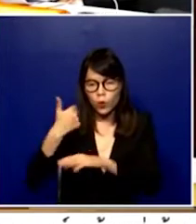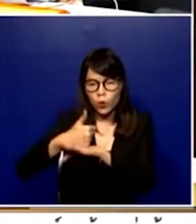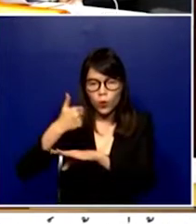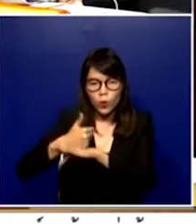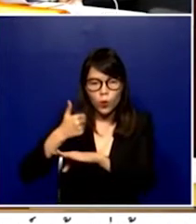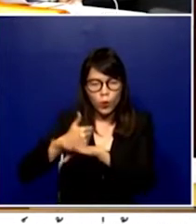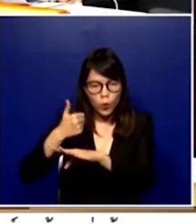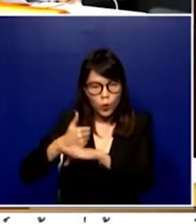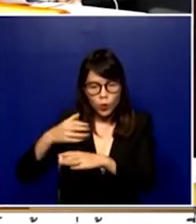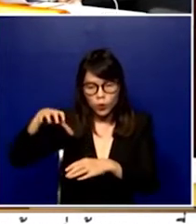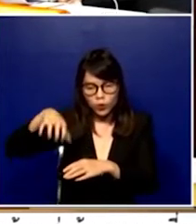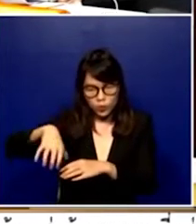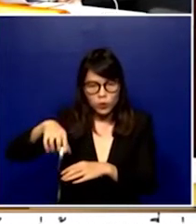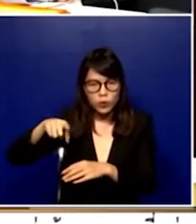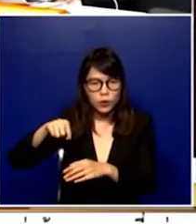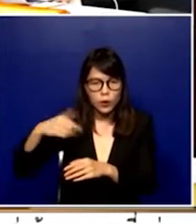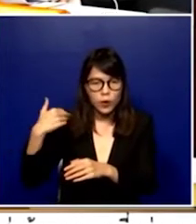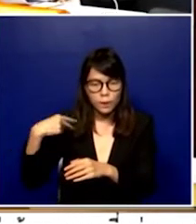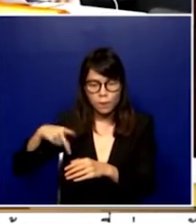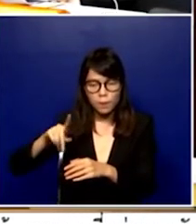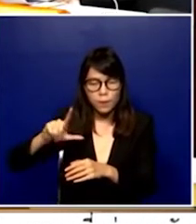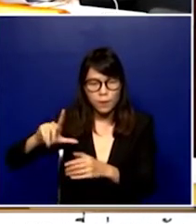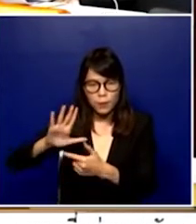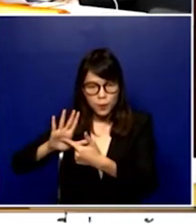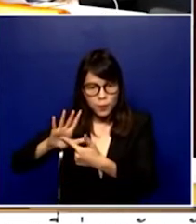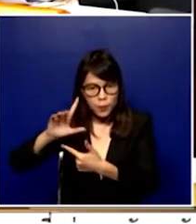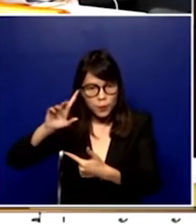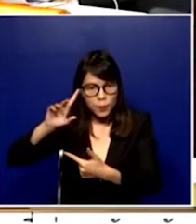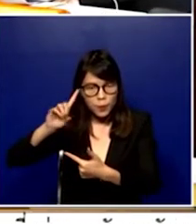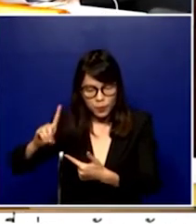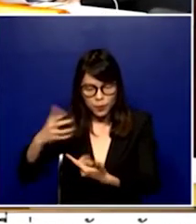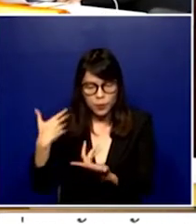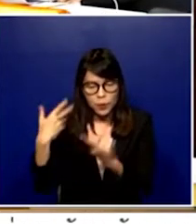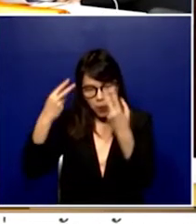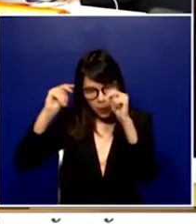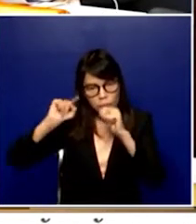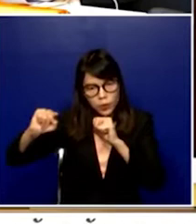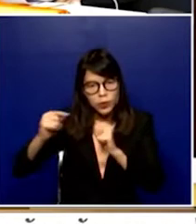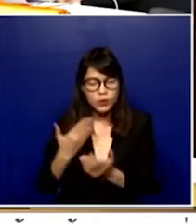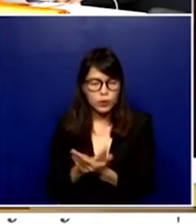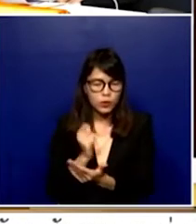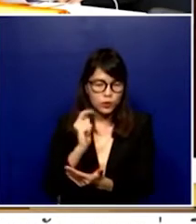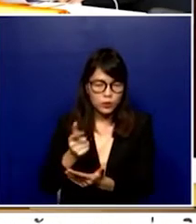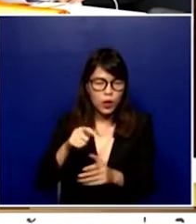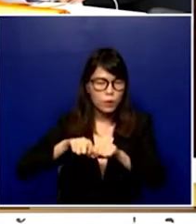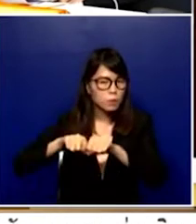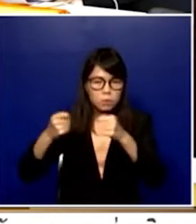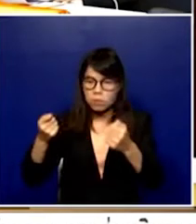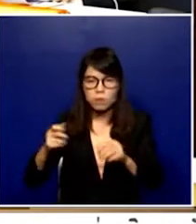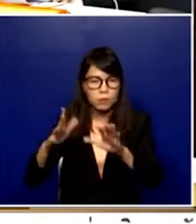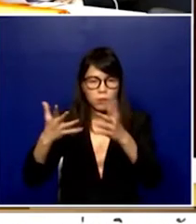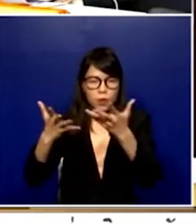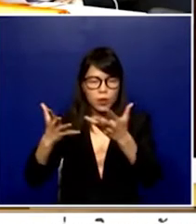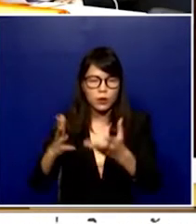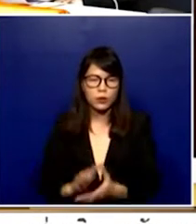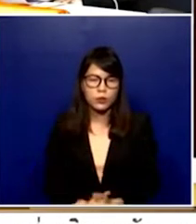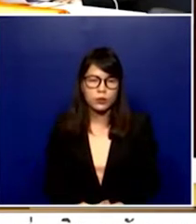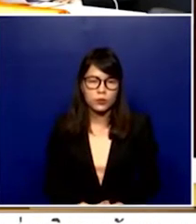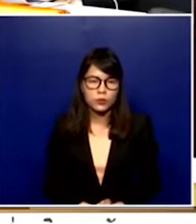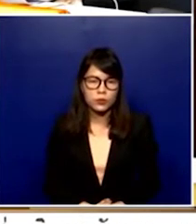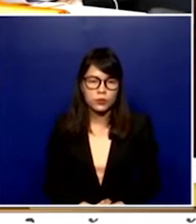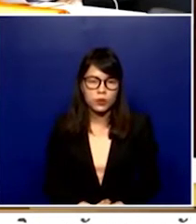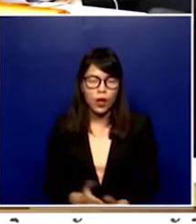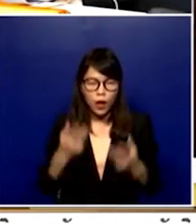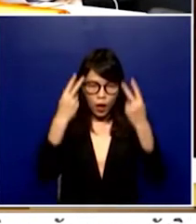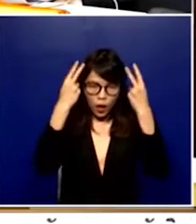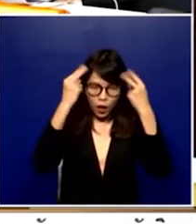กไม่ได้คำนวเพอหภาษีให้ค่ะ และกองท่าปบก็จากโยที่ไมไดคำนวน ไมไดหักภษีเอาไ้ด้วยแล้วคประยุตก็